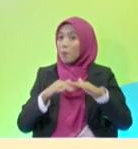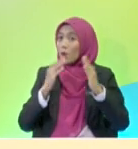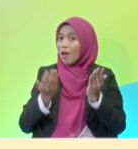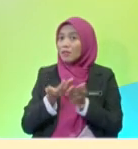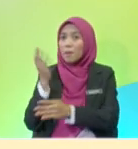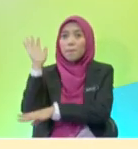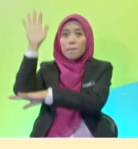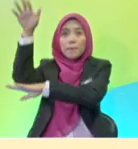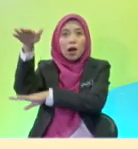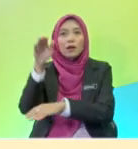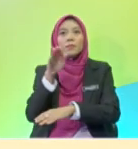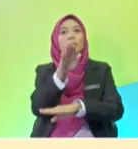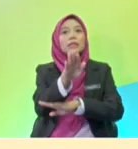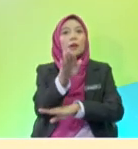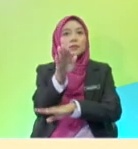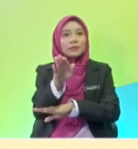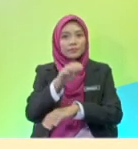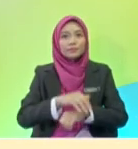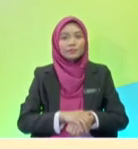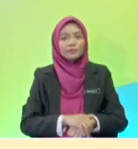bagus untuk kesehatan